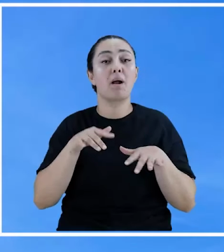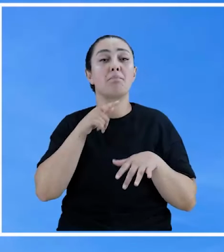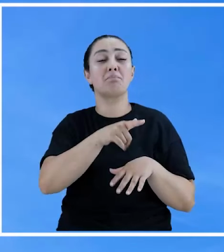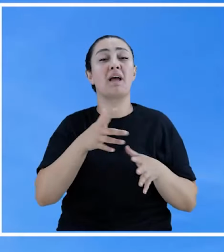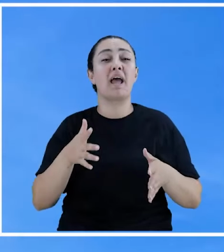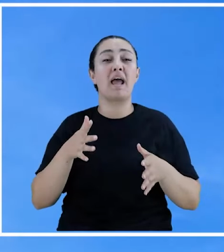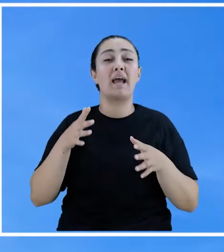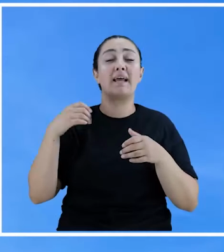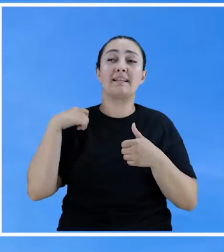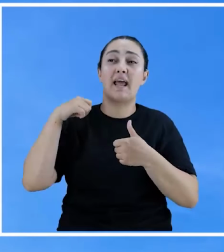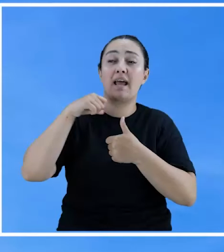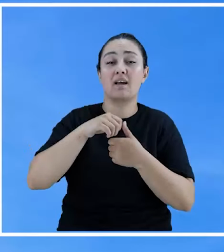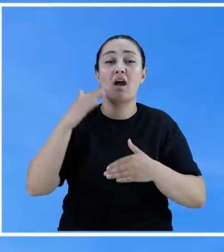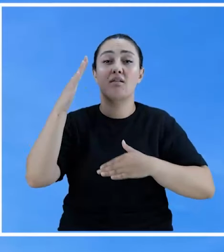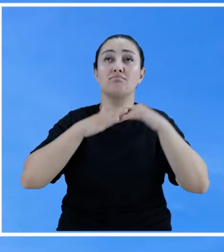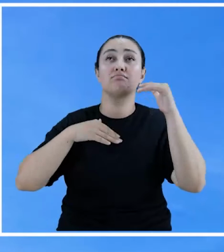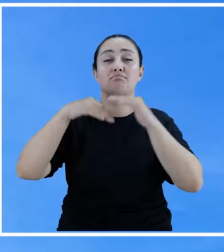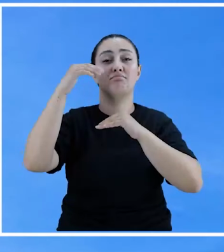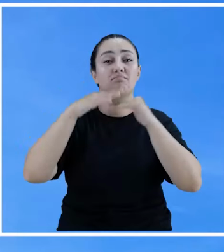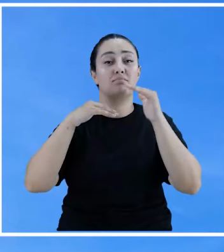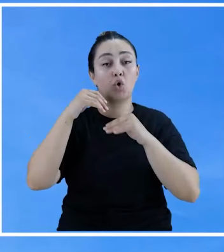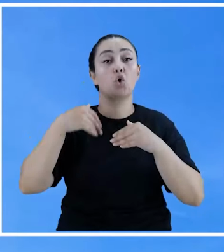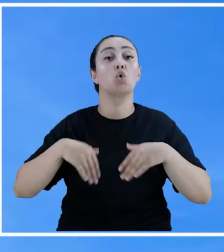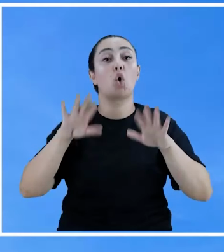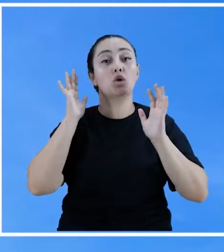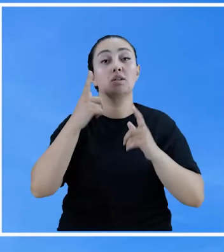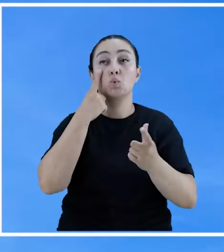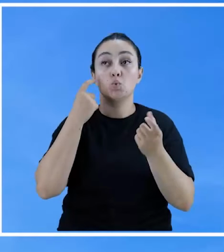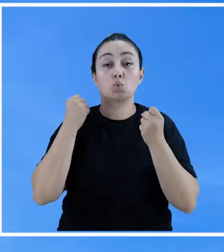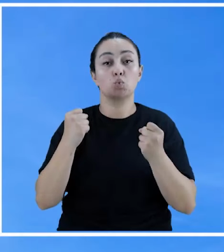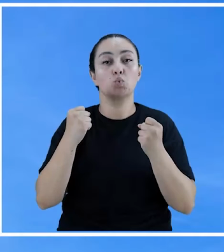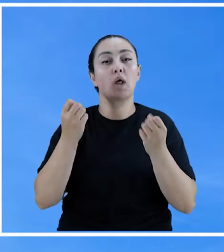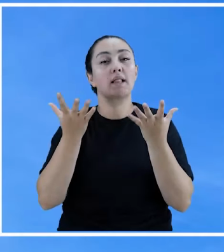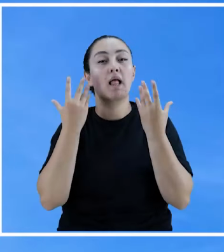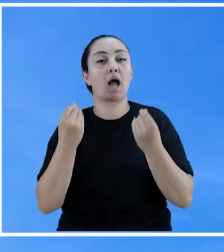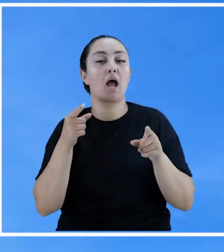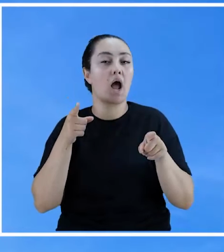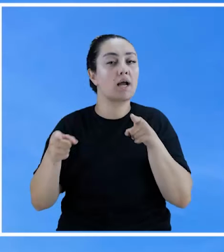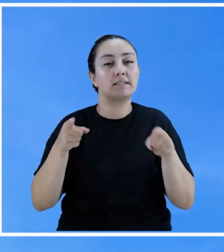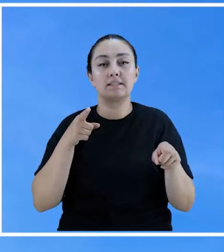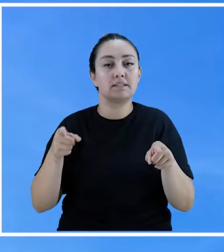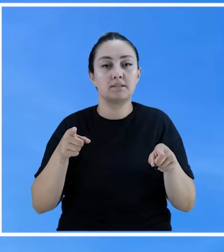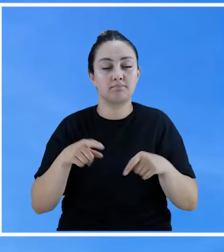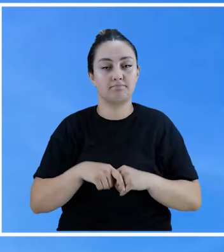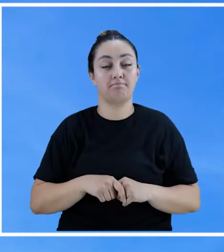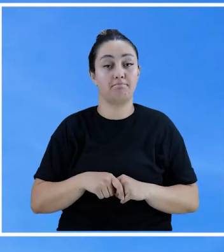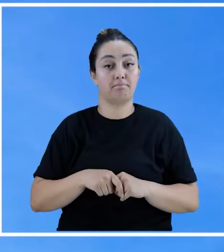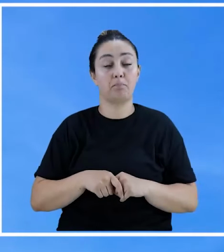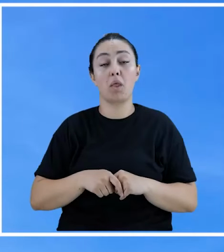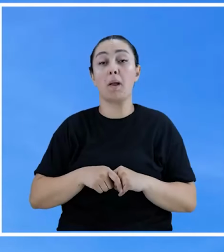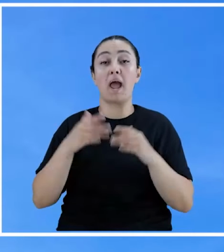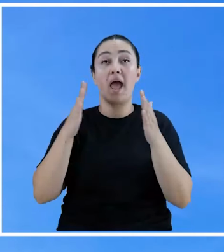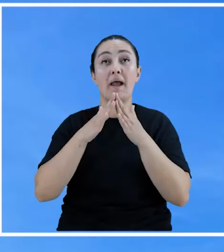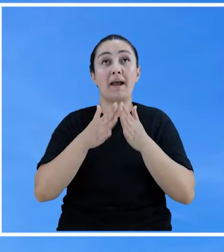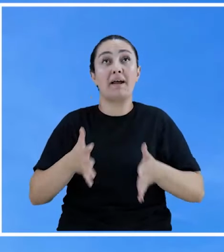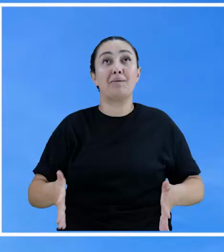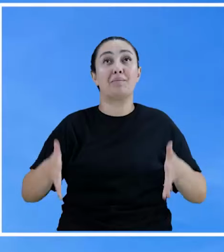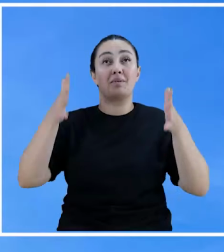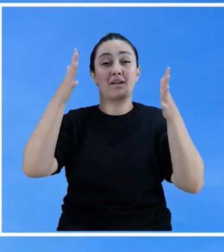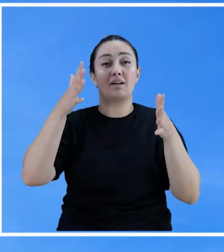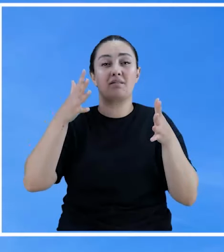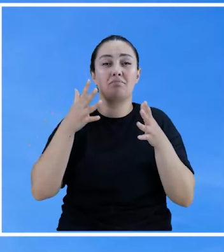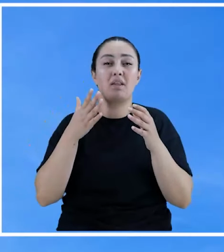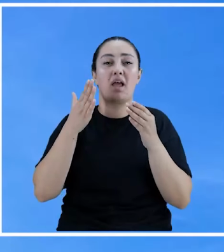depremde etkilenen binaların yeniden inşa edilmesi mi yoksa güçlendirilmesi mi daha iyi bir seçenek olabilir? Mevcut bina